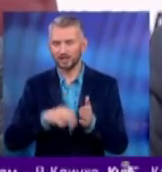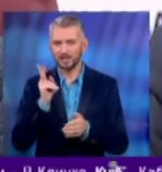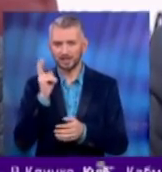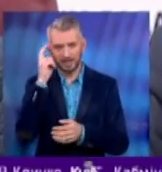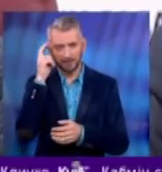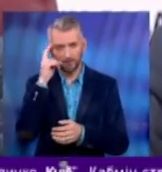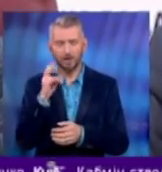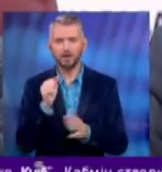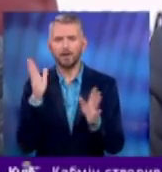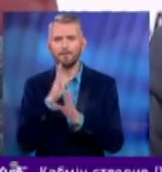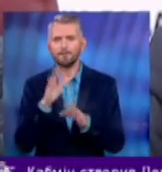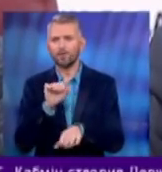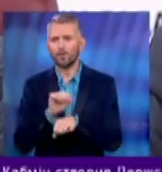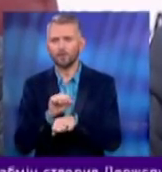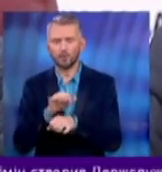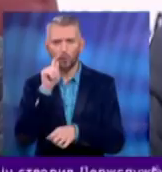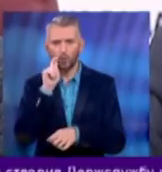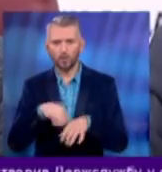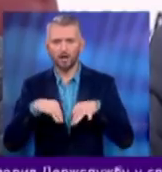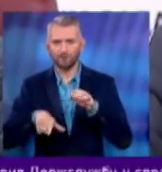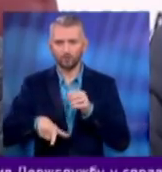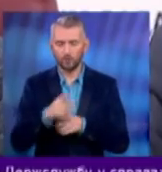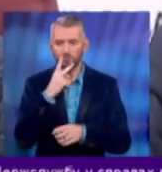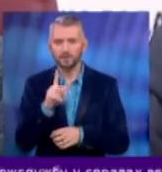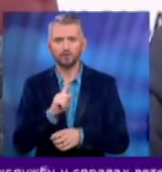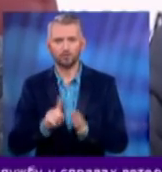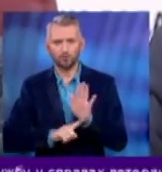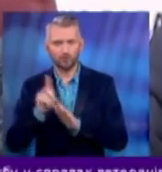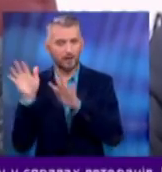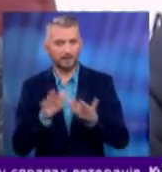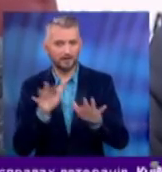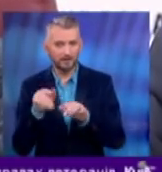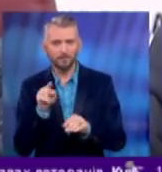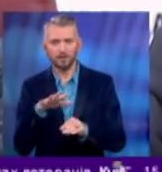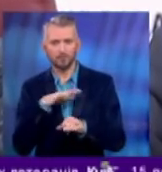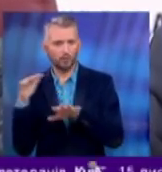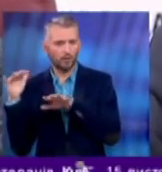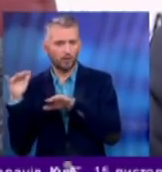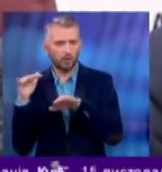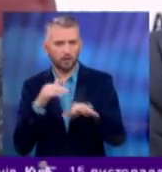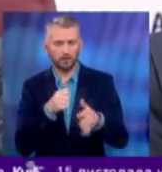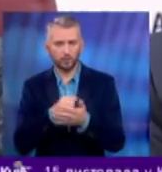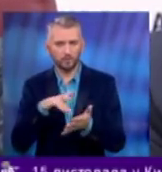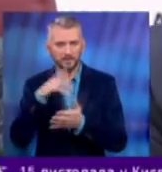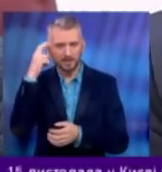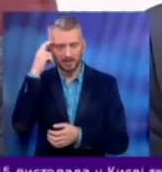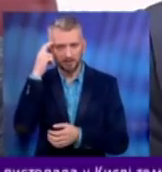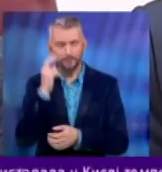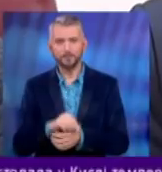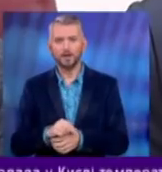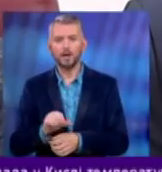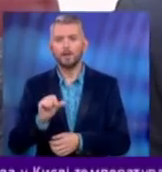на метеостанціях «Укравтодору» було видно, що починається сніг, і він був направлений до міста Києва.